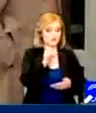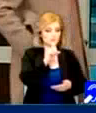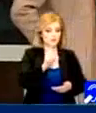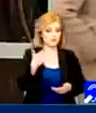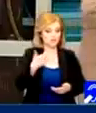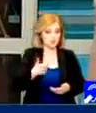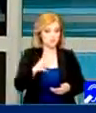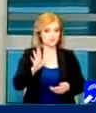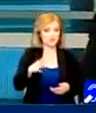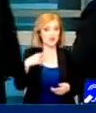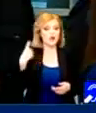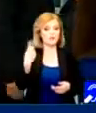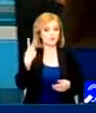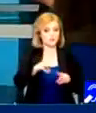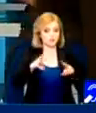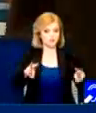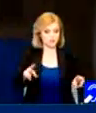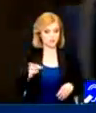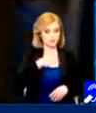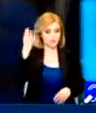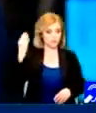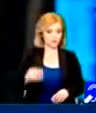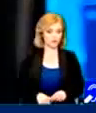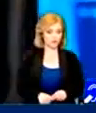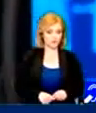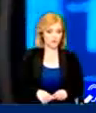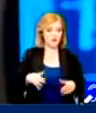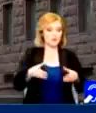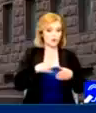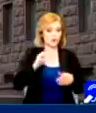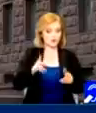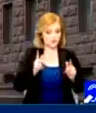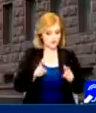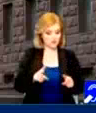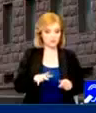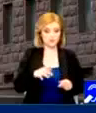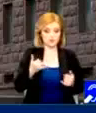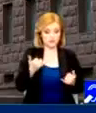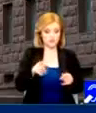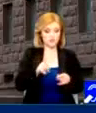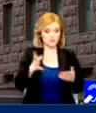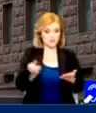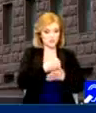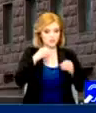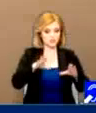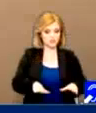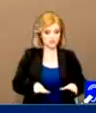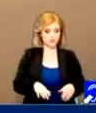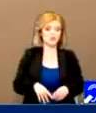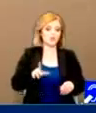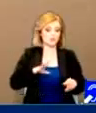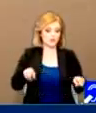Blocul politic acum îi invită pe socialiști să contribuie la depășirea crizei politice din Republica Moldova prin reluarea ședinței